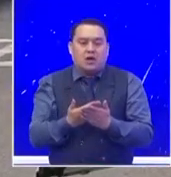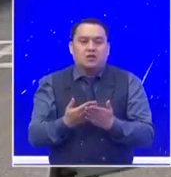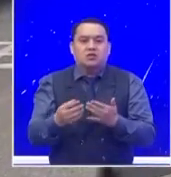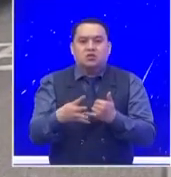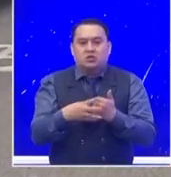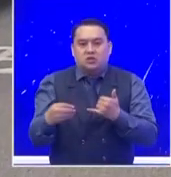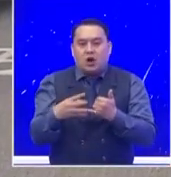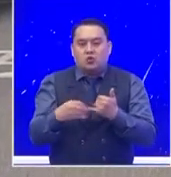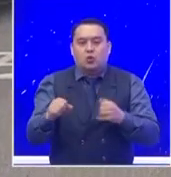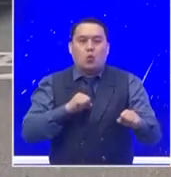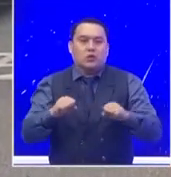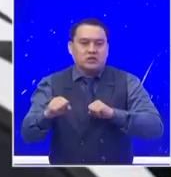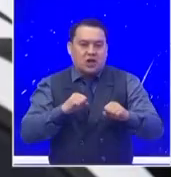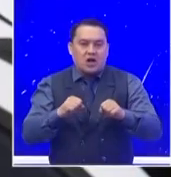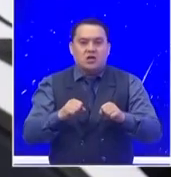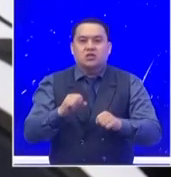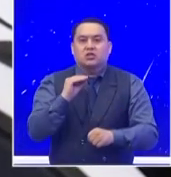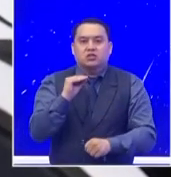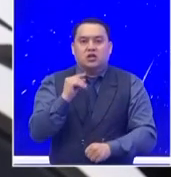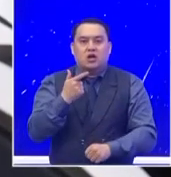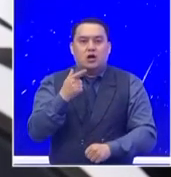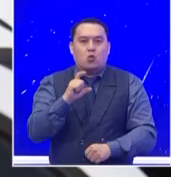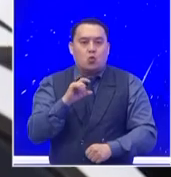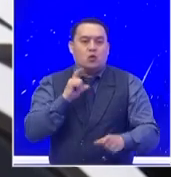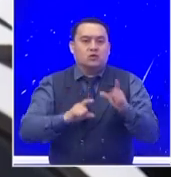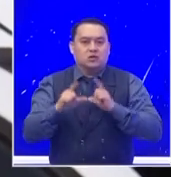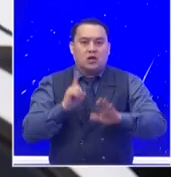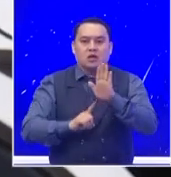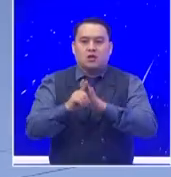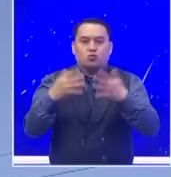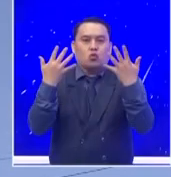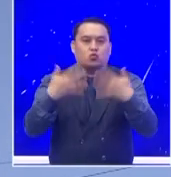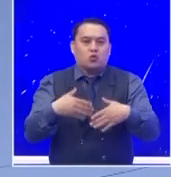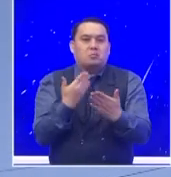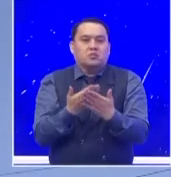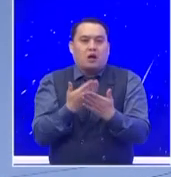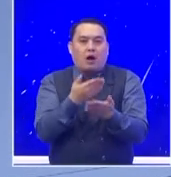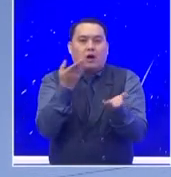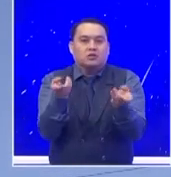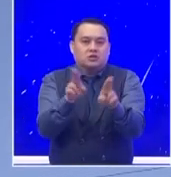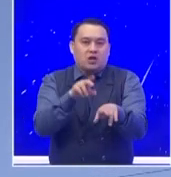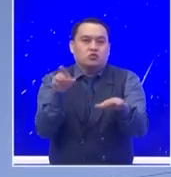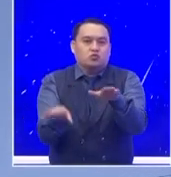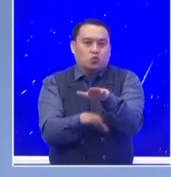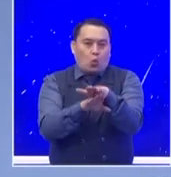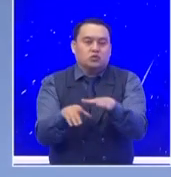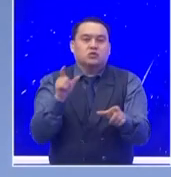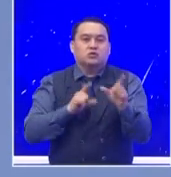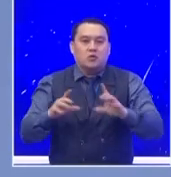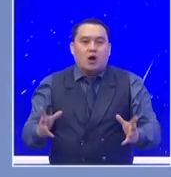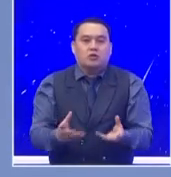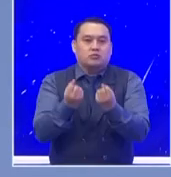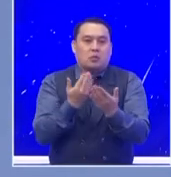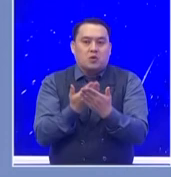баллов. Такова легенда учений. Стены ЖТСУского государственного университета начали рушиться, а внутри еще остались студенты. Спасатели уже работают